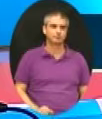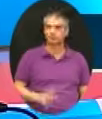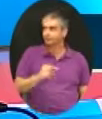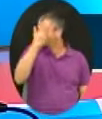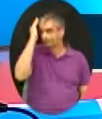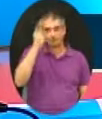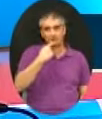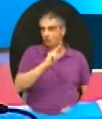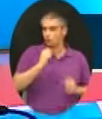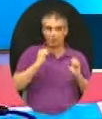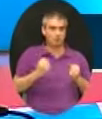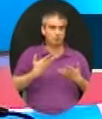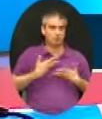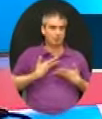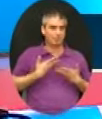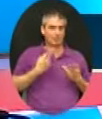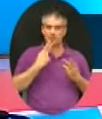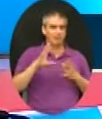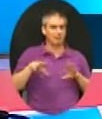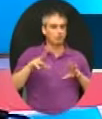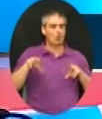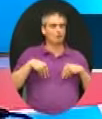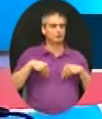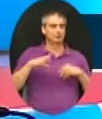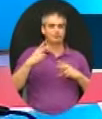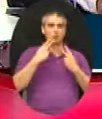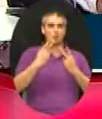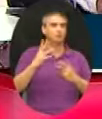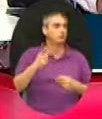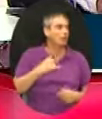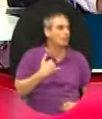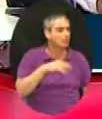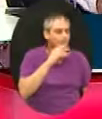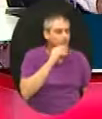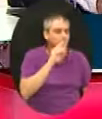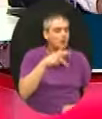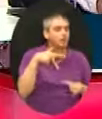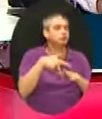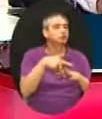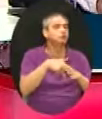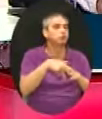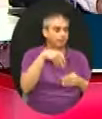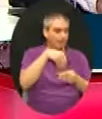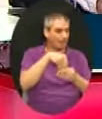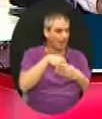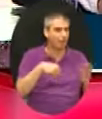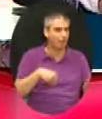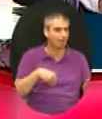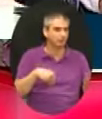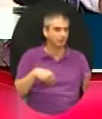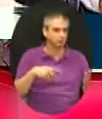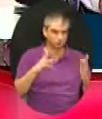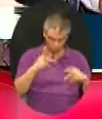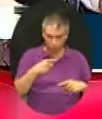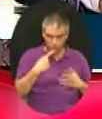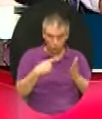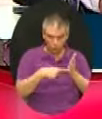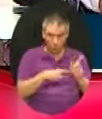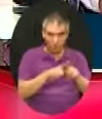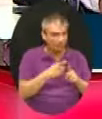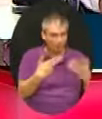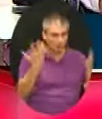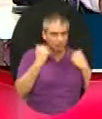שהוא לא בטוח שהוא יקבל את התוצאות. רגע, אורי, אתה מדברים על שיבושים בקלפי? יש לך איזשהו דוגמה